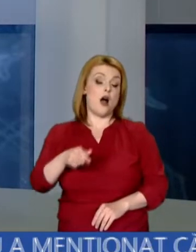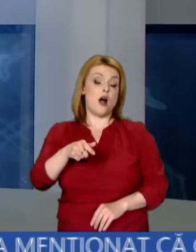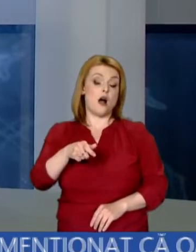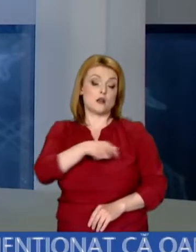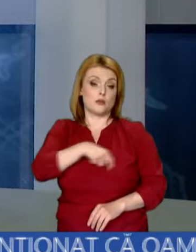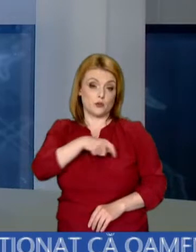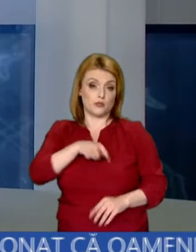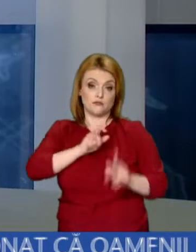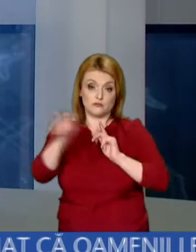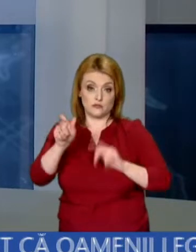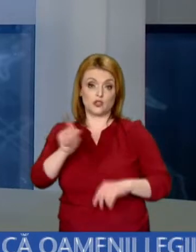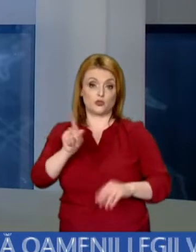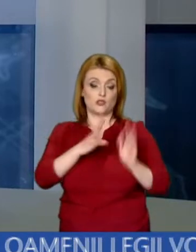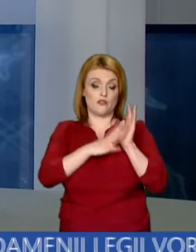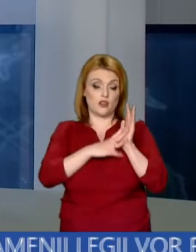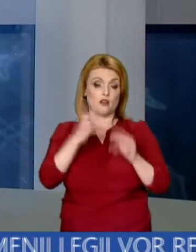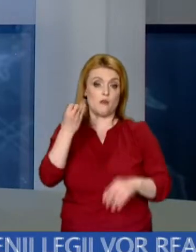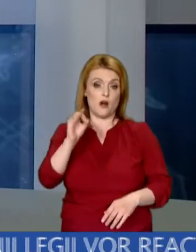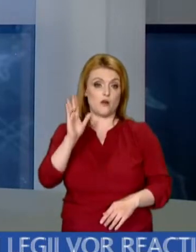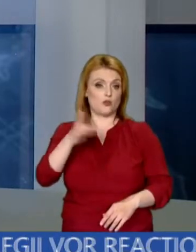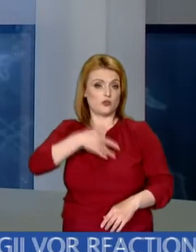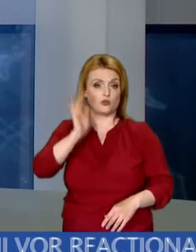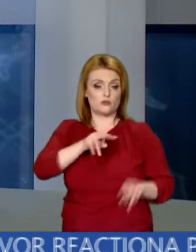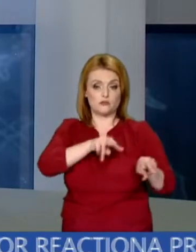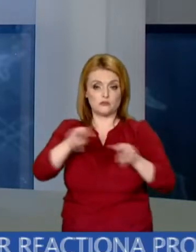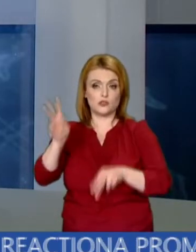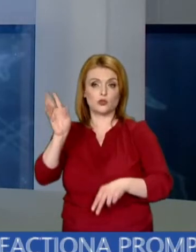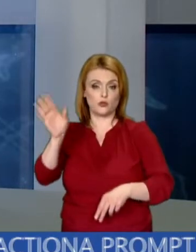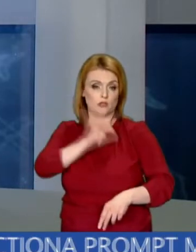9 mai, când ar putea avea loc proteste organizate de partidele proruse.